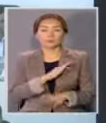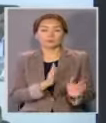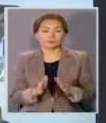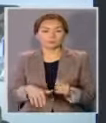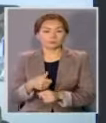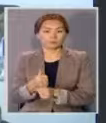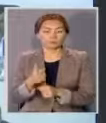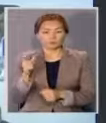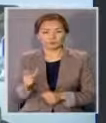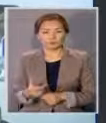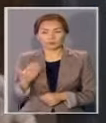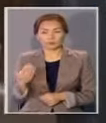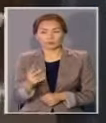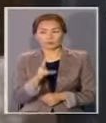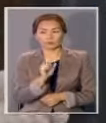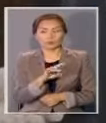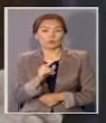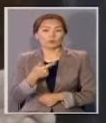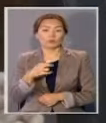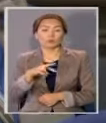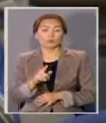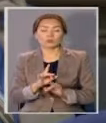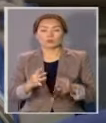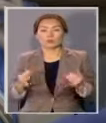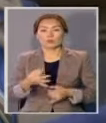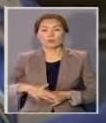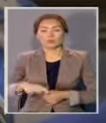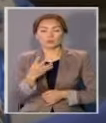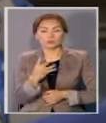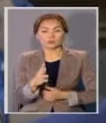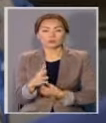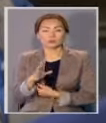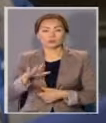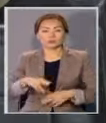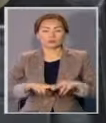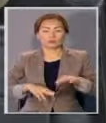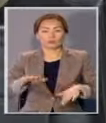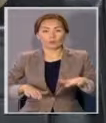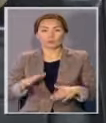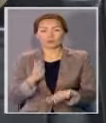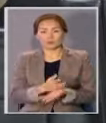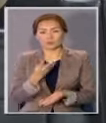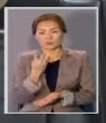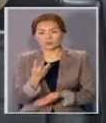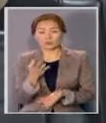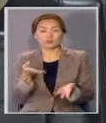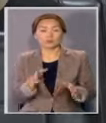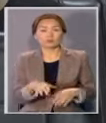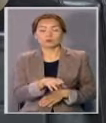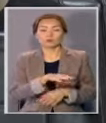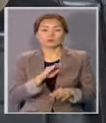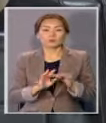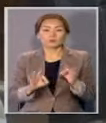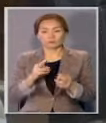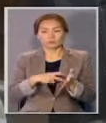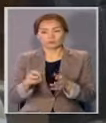реттеу басқармасы басшысының орынбасары Нұргүл Қалиеваның айтуынша, облыста тек 4 қойнауда ғана салмақ өлшейтін тарыз бар. Ал қалған нысандарға қою